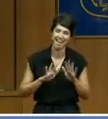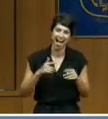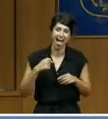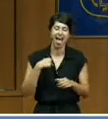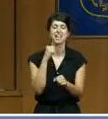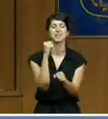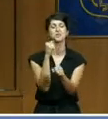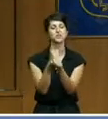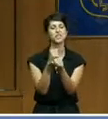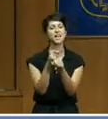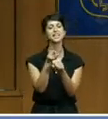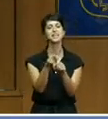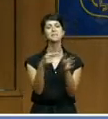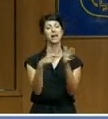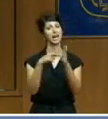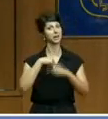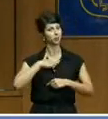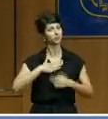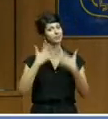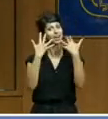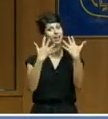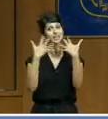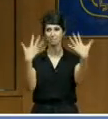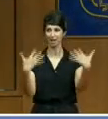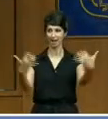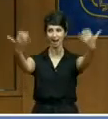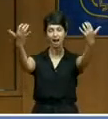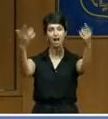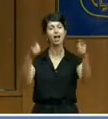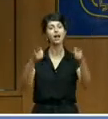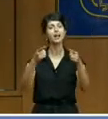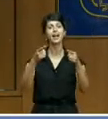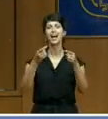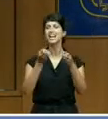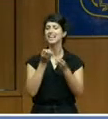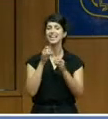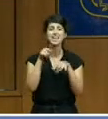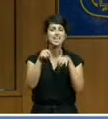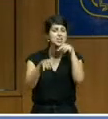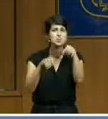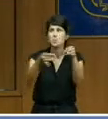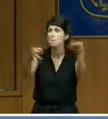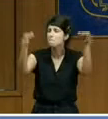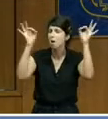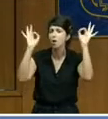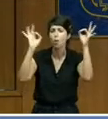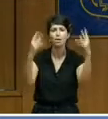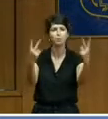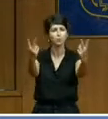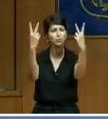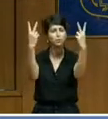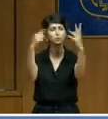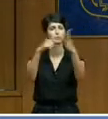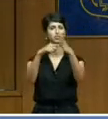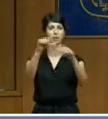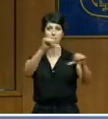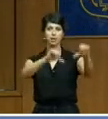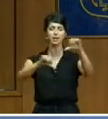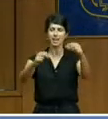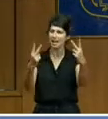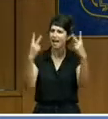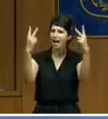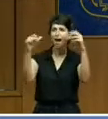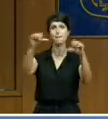אני עושה זאת כי אני בעצם רוצה לספר לקהל על יצור כל כך מיוחד וחשוב למדע, בעל ערך